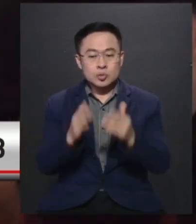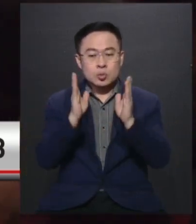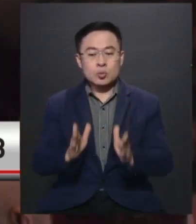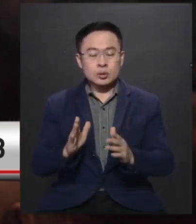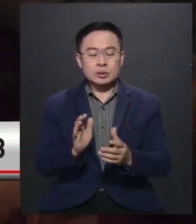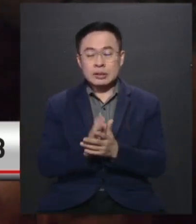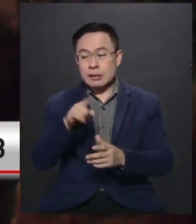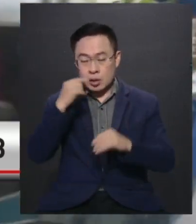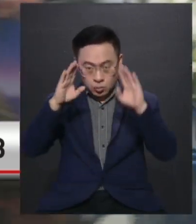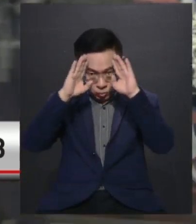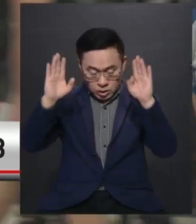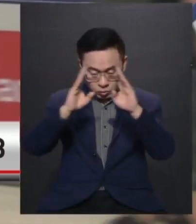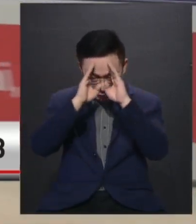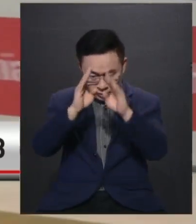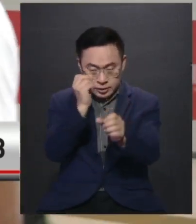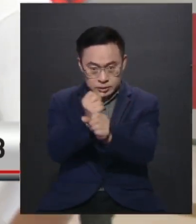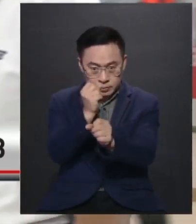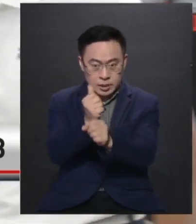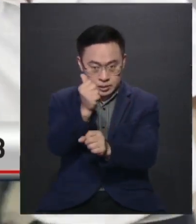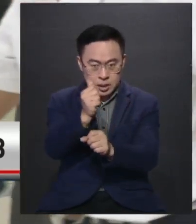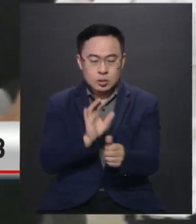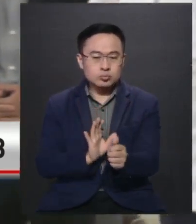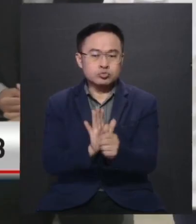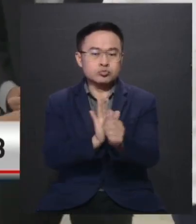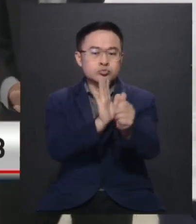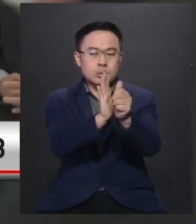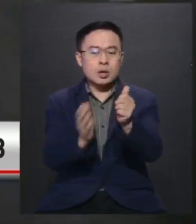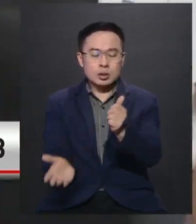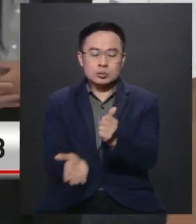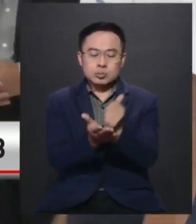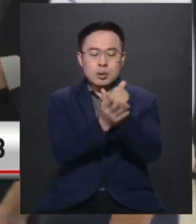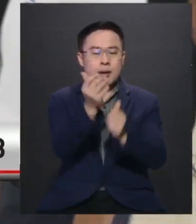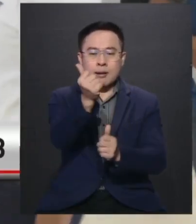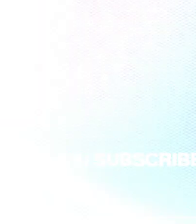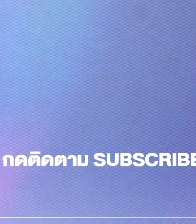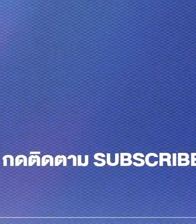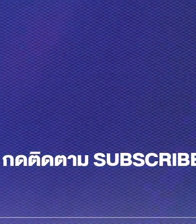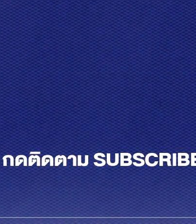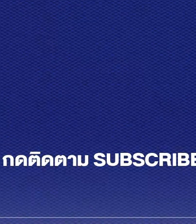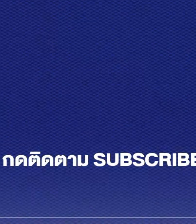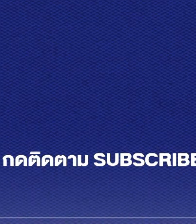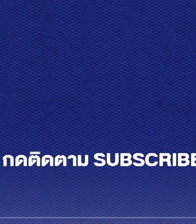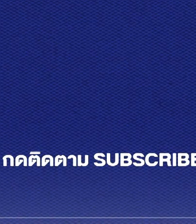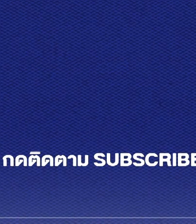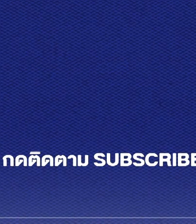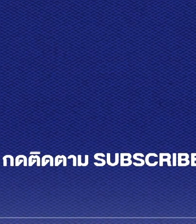มีความตั้งใจแล้วก็มีศักยภาพพร้อมที่จะเข้ามาสานงานบริหารฟุตบอลไทยต่อไปค่ะ